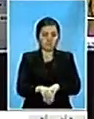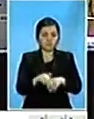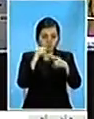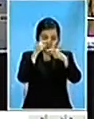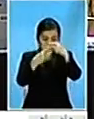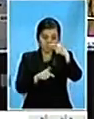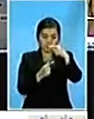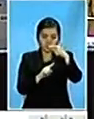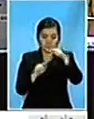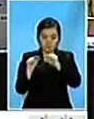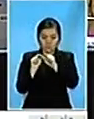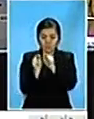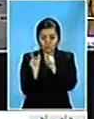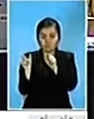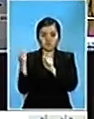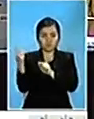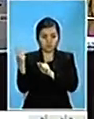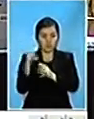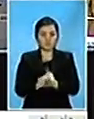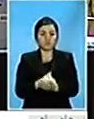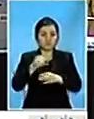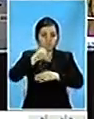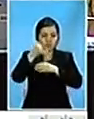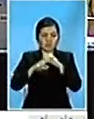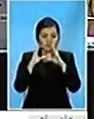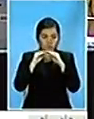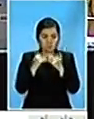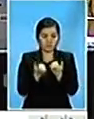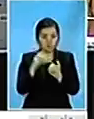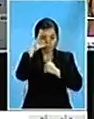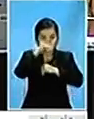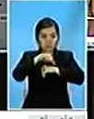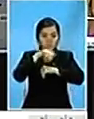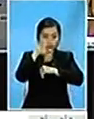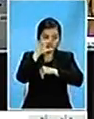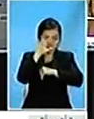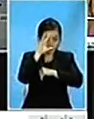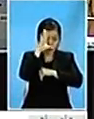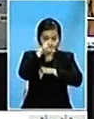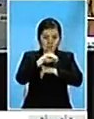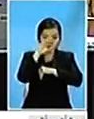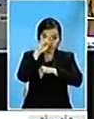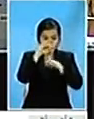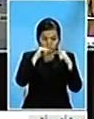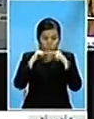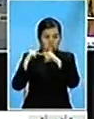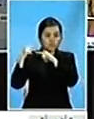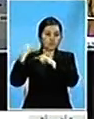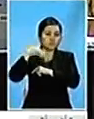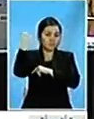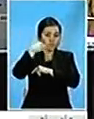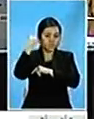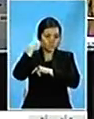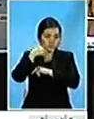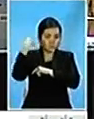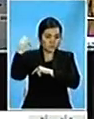ครับทั้งนี้ในเวลา 20.00 น.นะครับถึง 20.30 น.ของทุกวันจะง